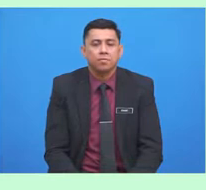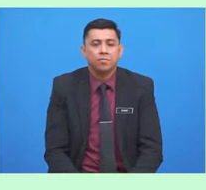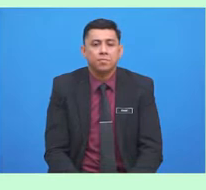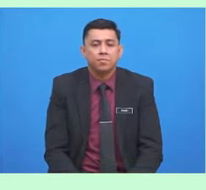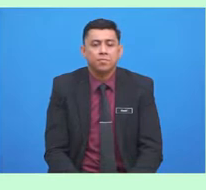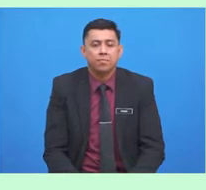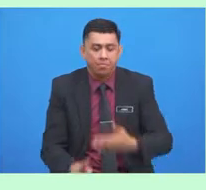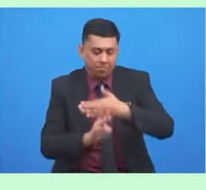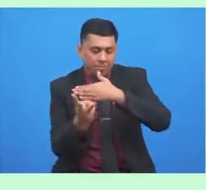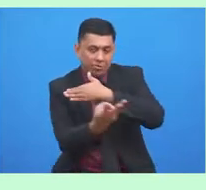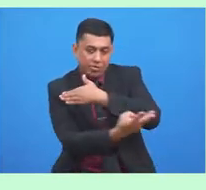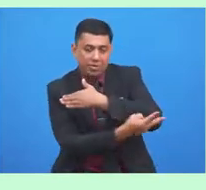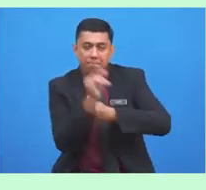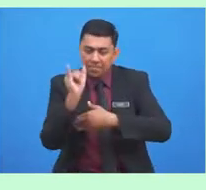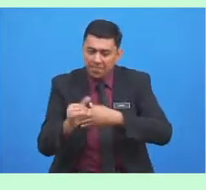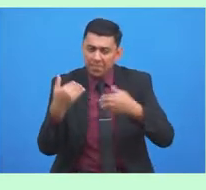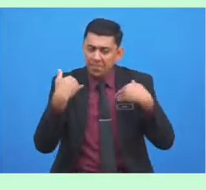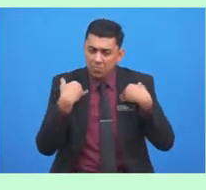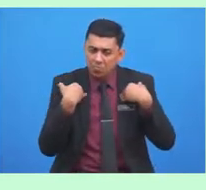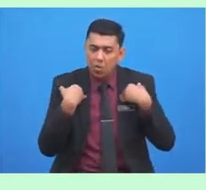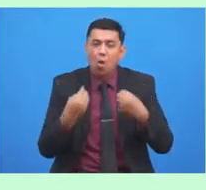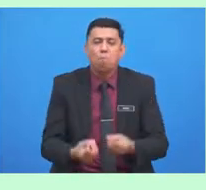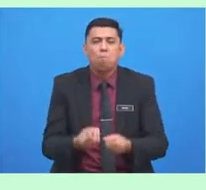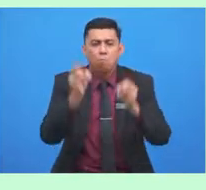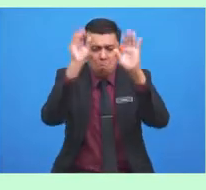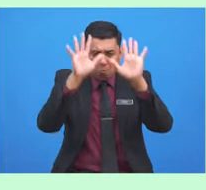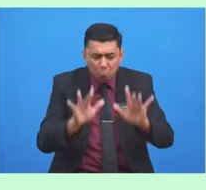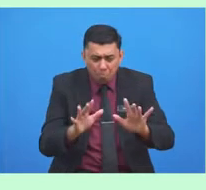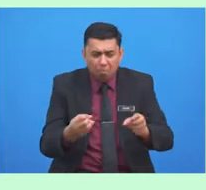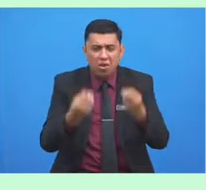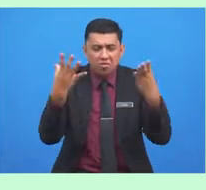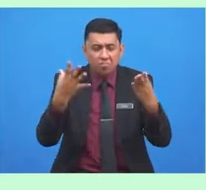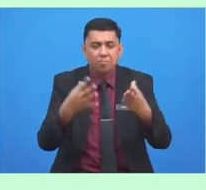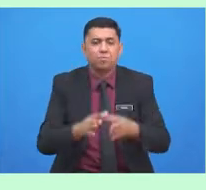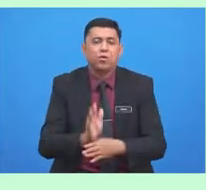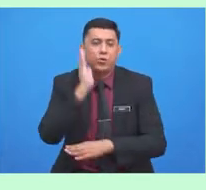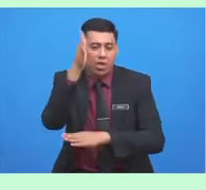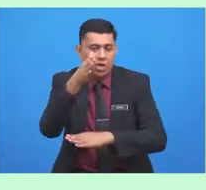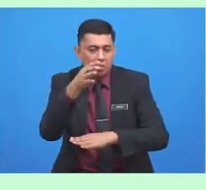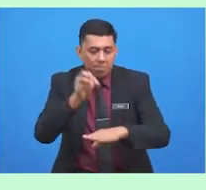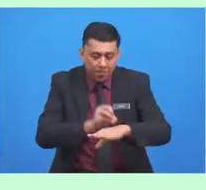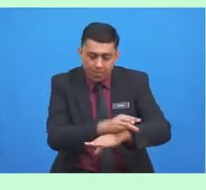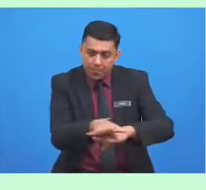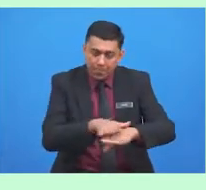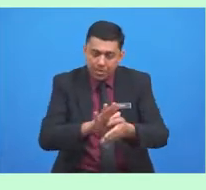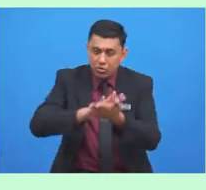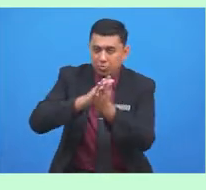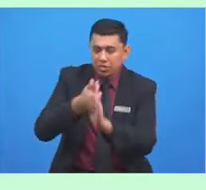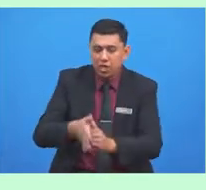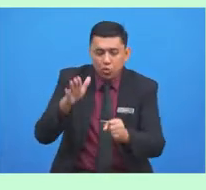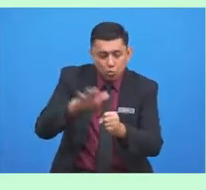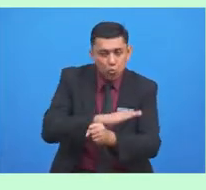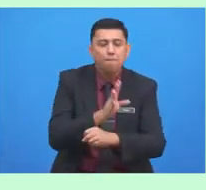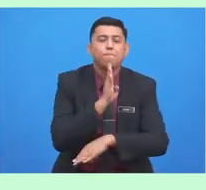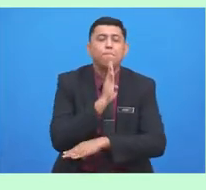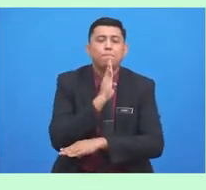Manakala, kawasan yang mengalami hujan yang lebat dan kerap akan mempengaruhi tanah menjadi cukup